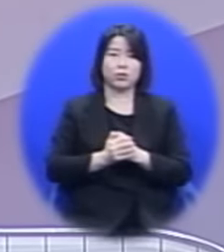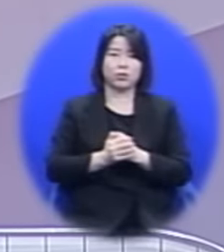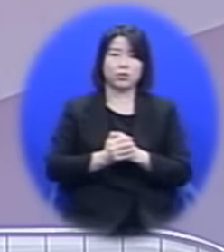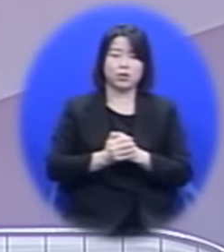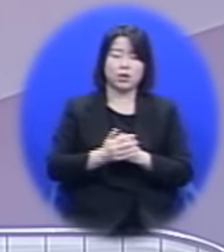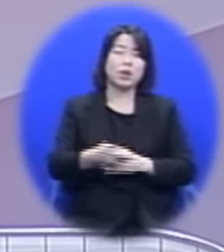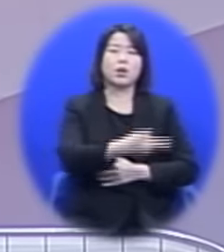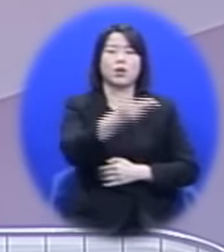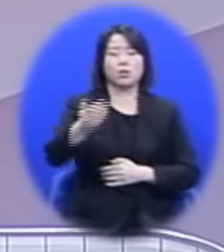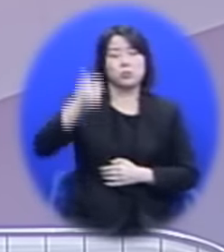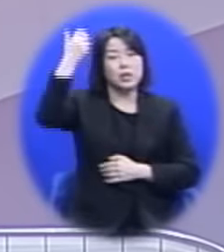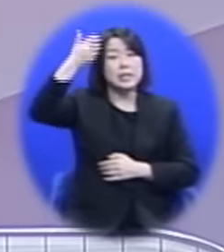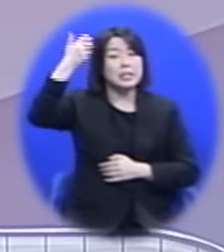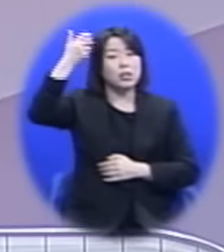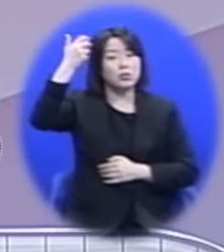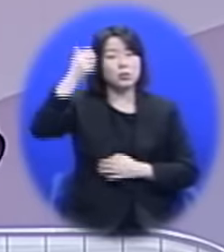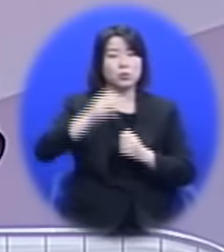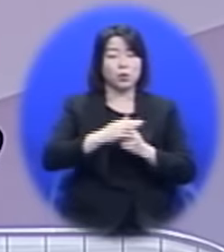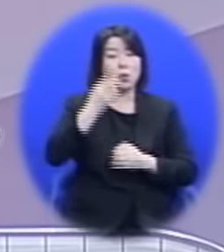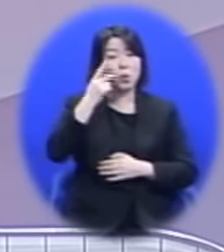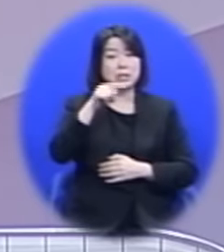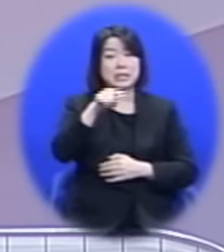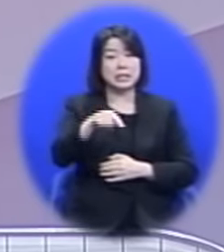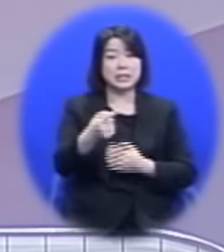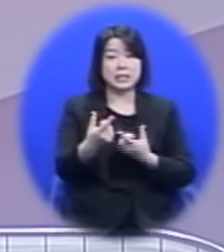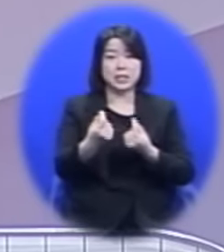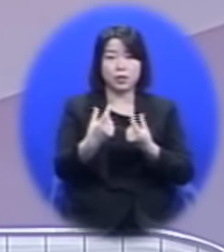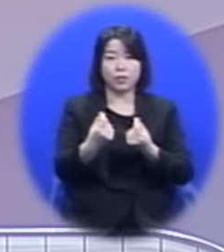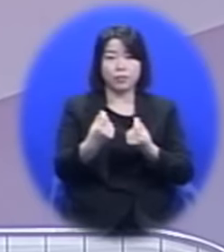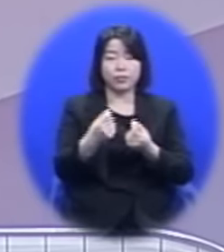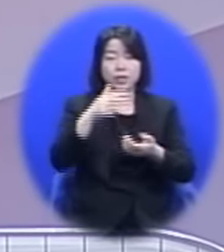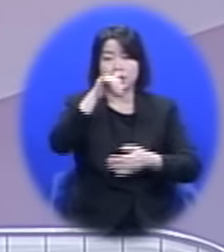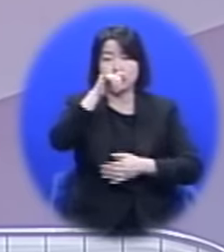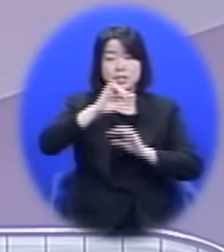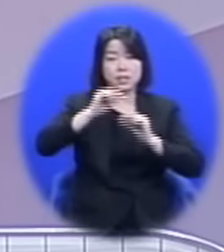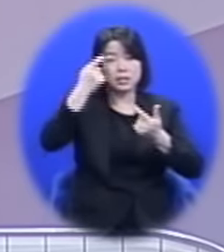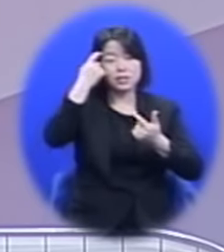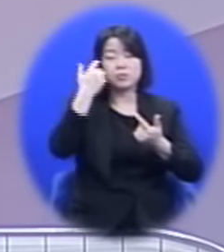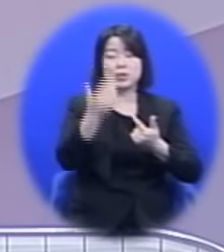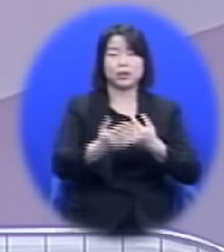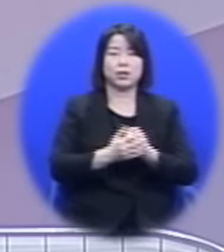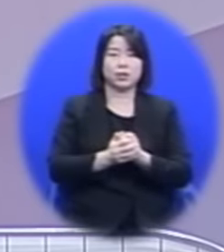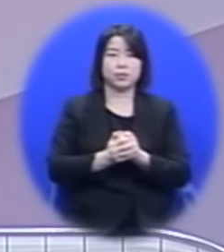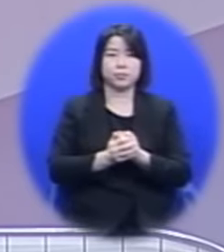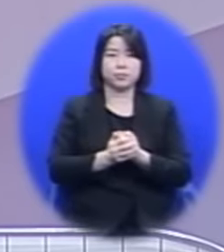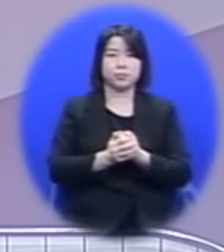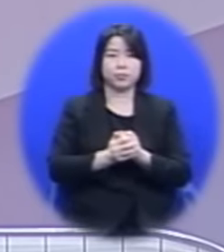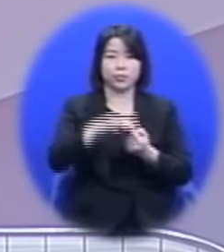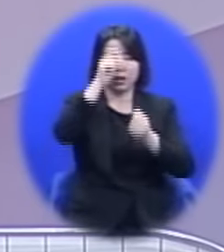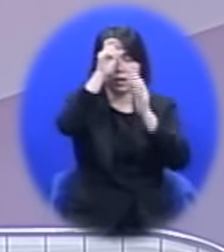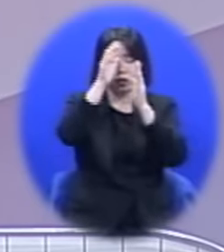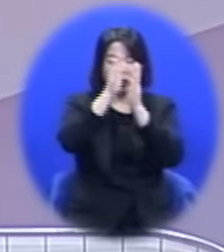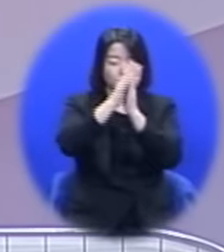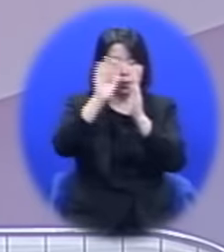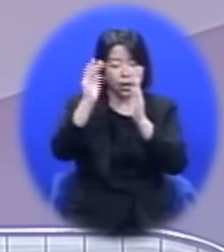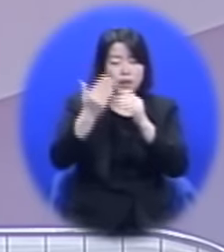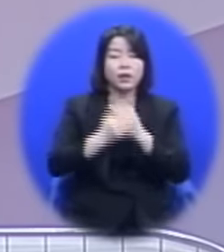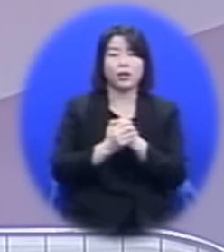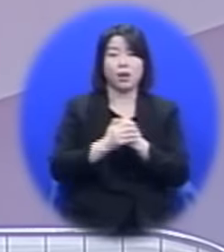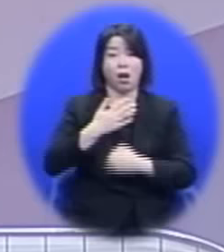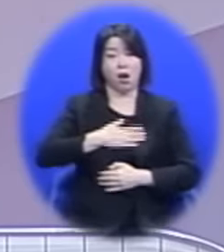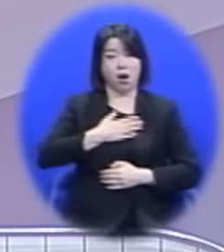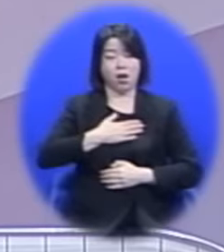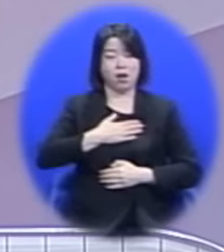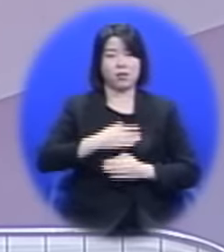여러분 영적으로 혹시 이런 상태에 있진 않습니까? 기도해야 된다.